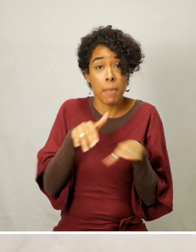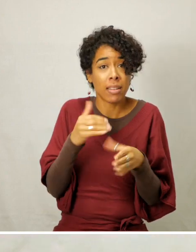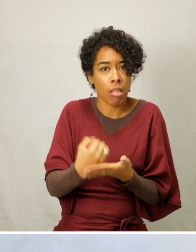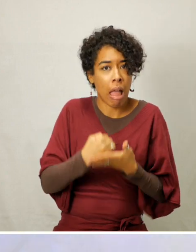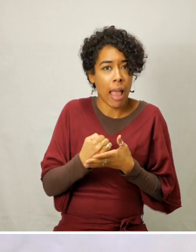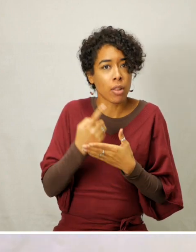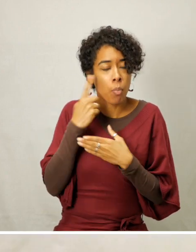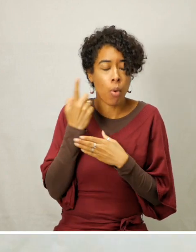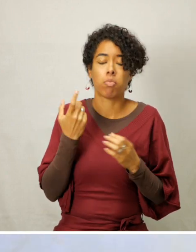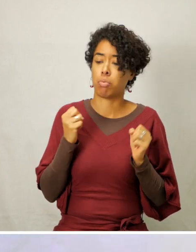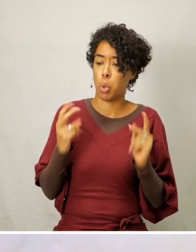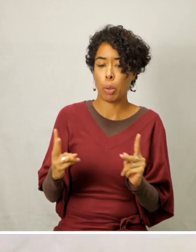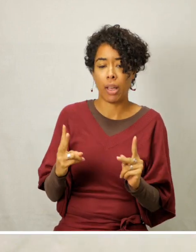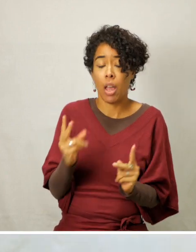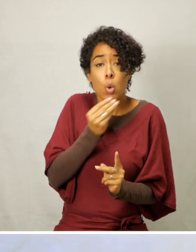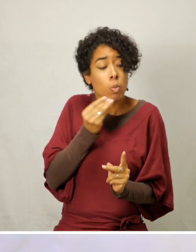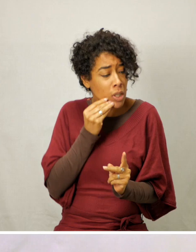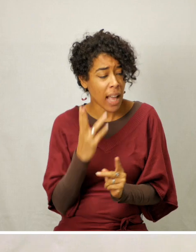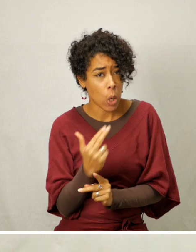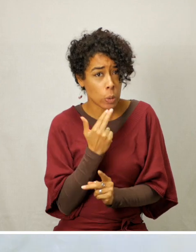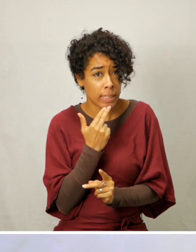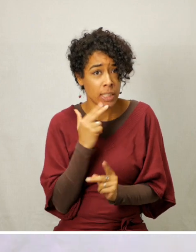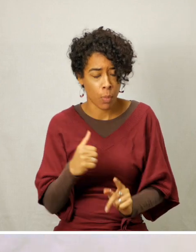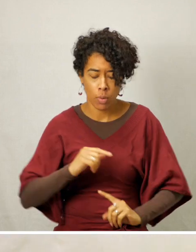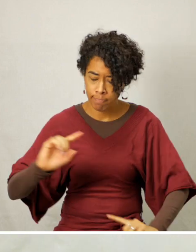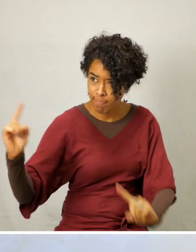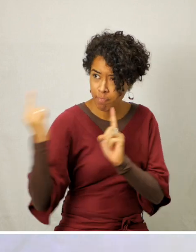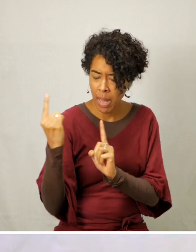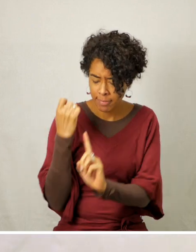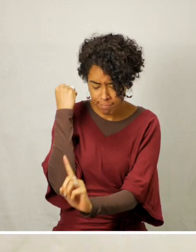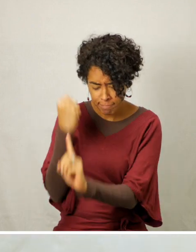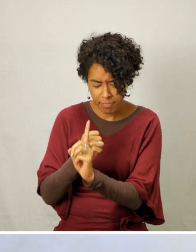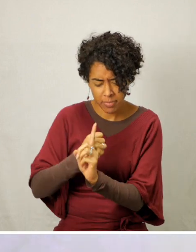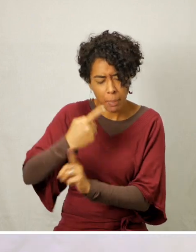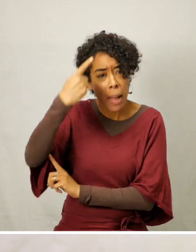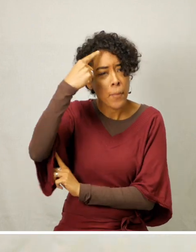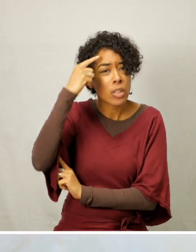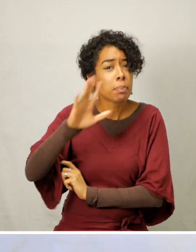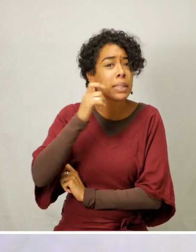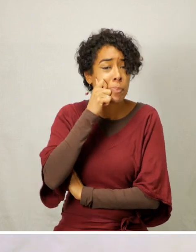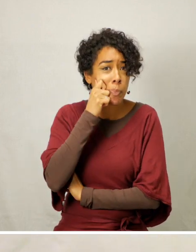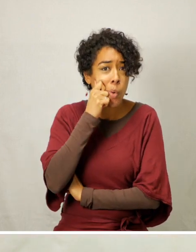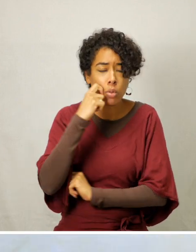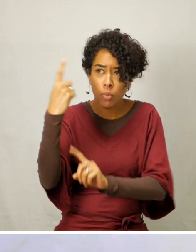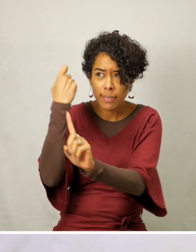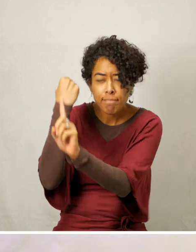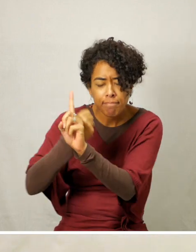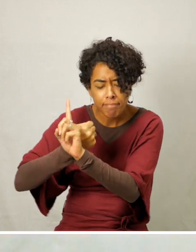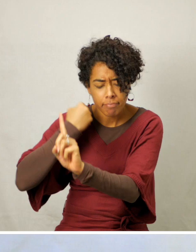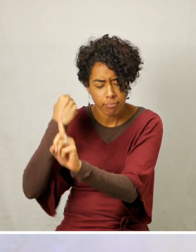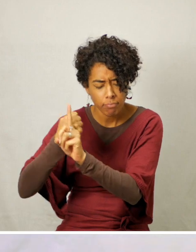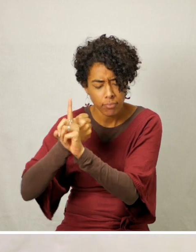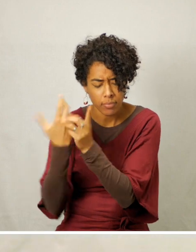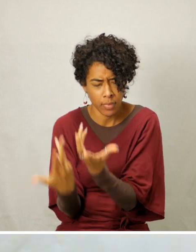à dire utilise le jeûne pour venir à bout des pensées charnelles qui sont en toi et d'être imbibé